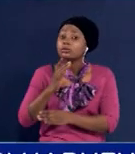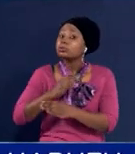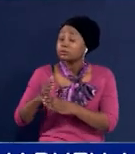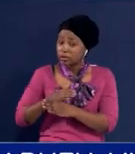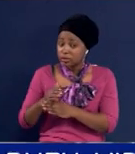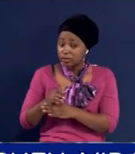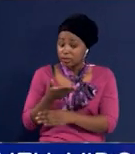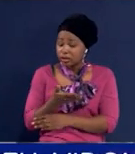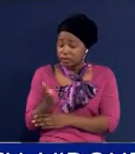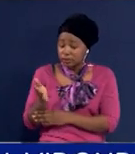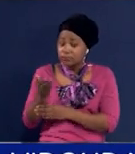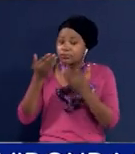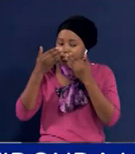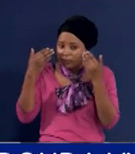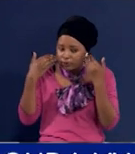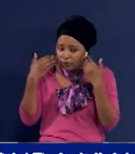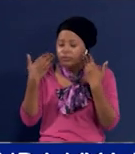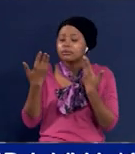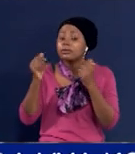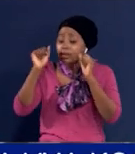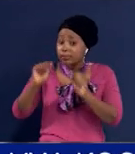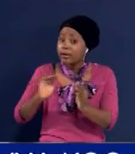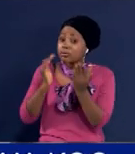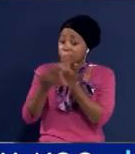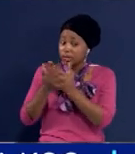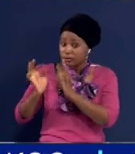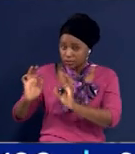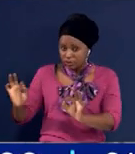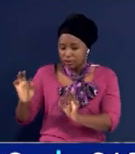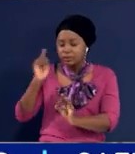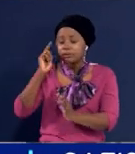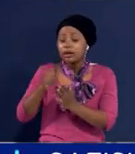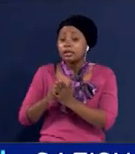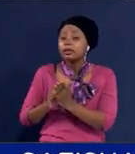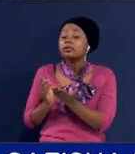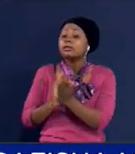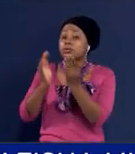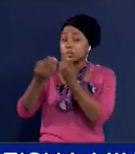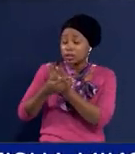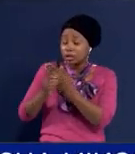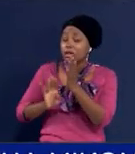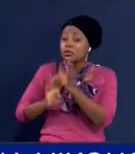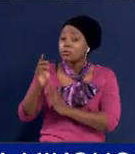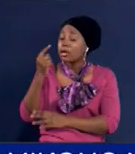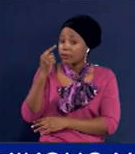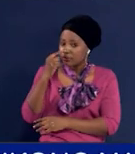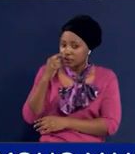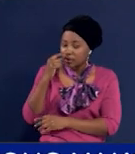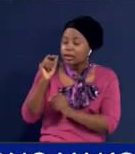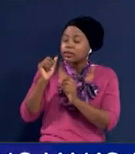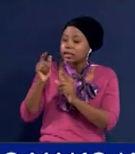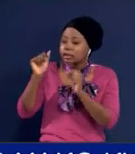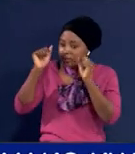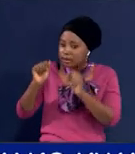kwa sababu barakoa inatakiwa iweze kukukinga vizuri, kwa maana ikinge sehemu ya juu ya pua, lakini vile vile